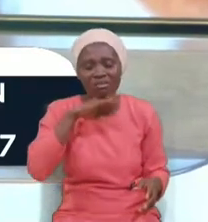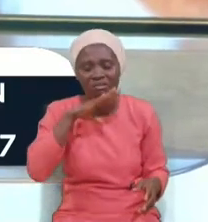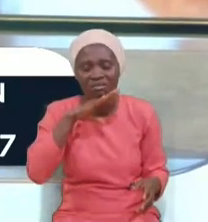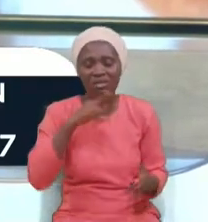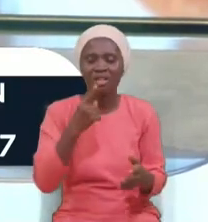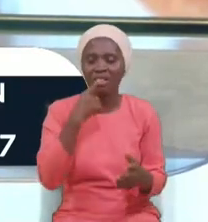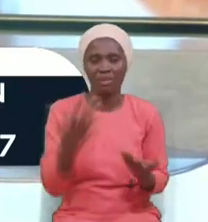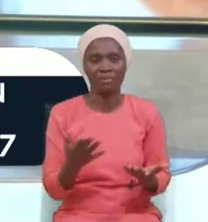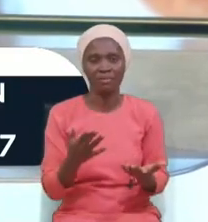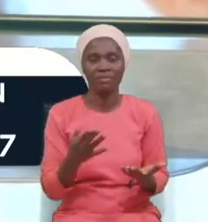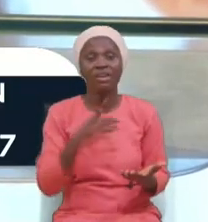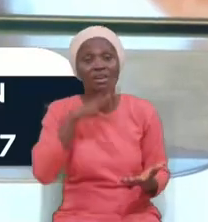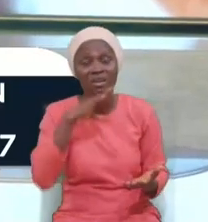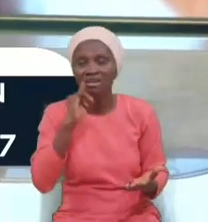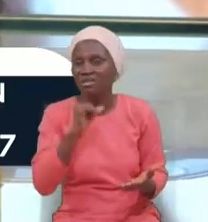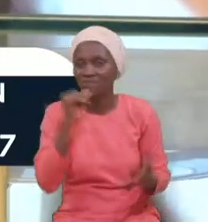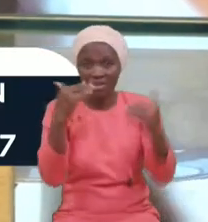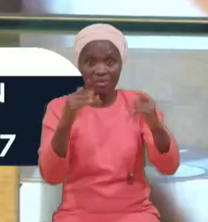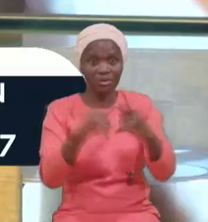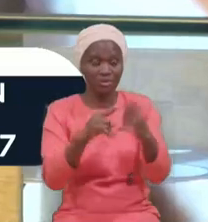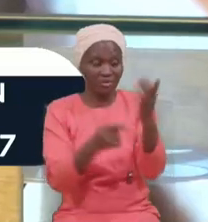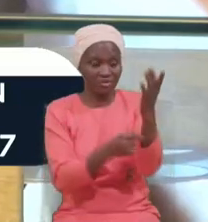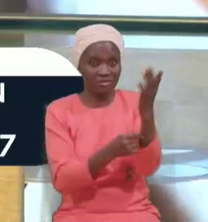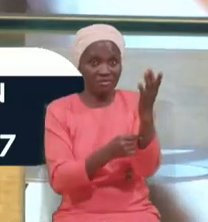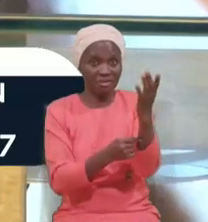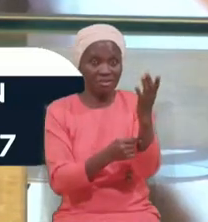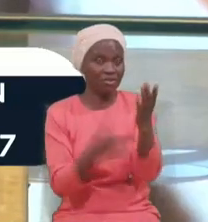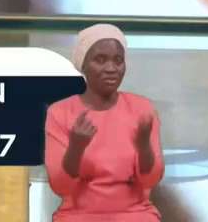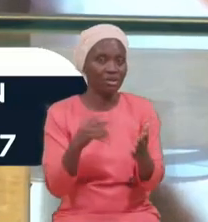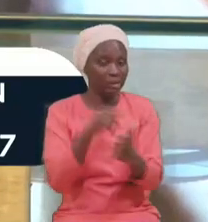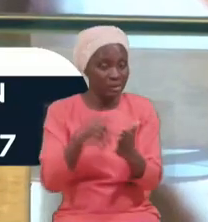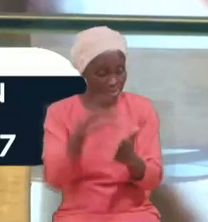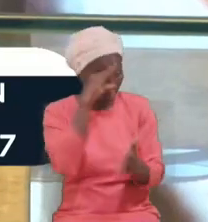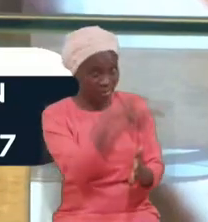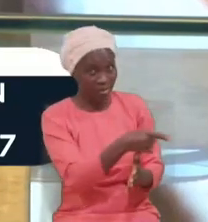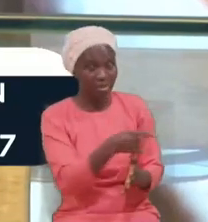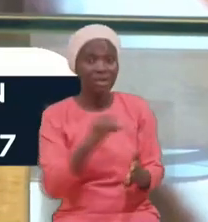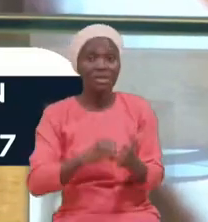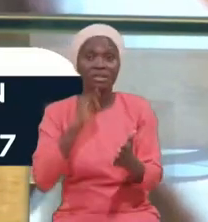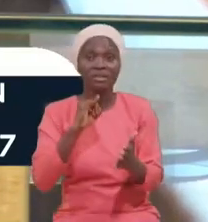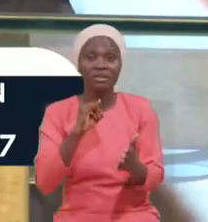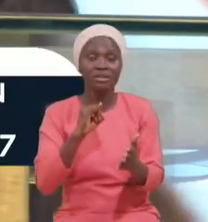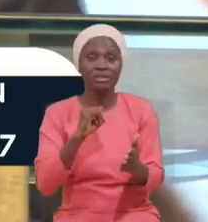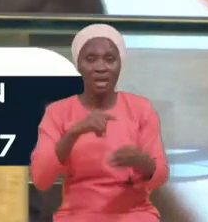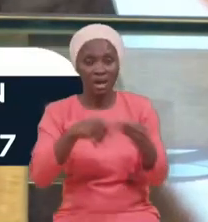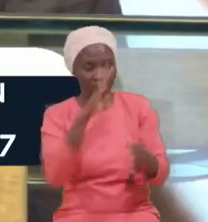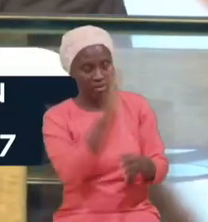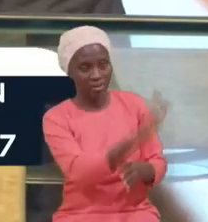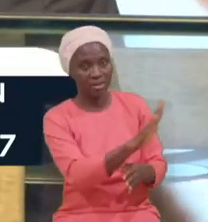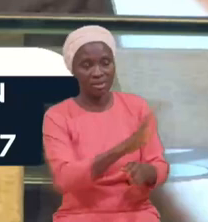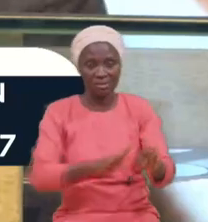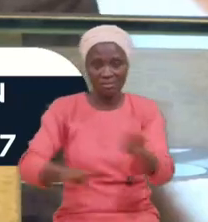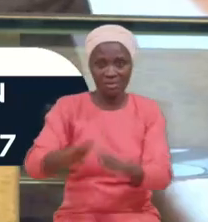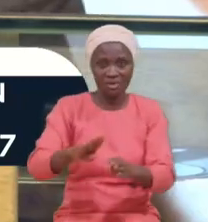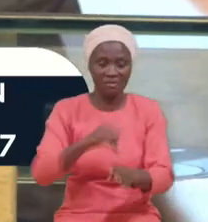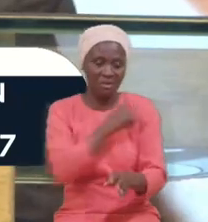ne se limite pas à la chair. Ceci, c'est moral, c'est son caractère, c'est son comportement. Alors c'est